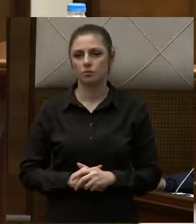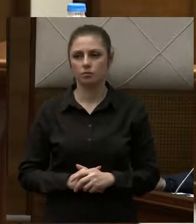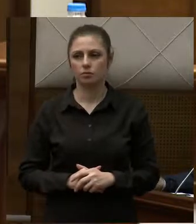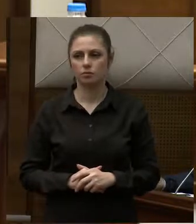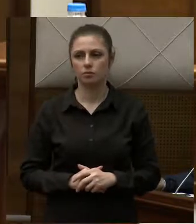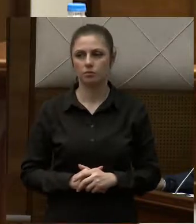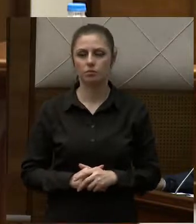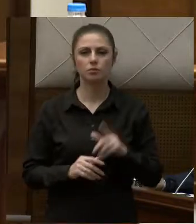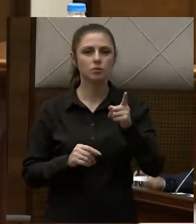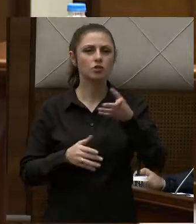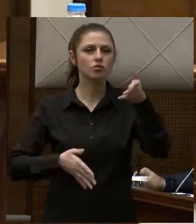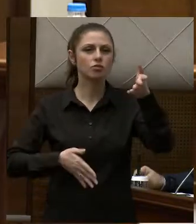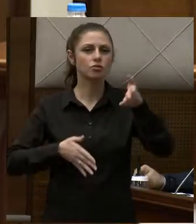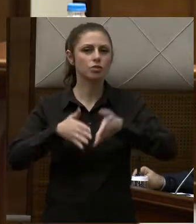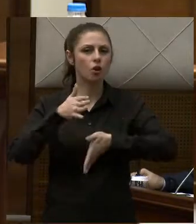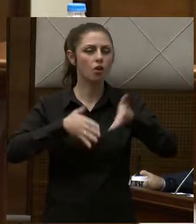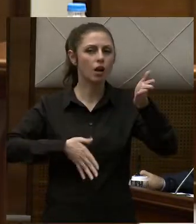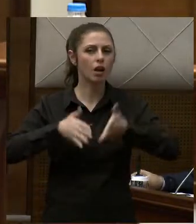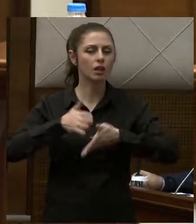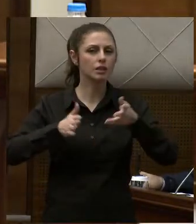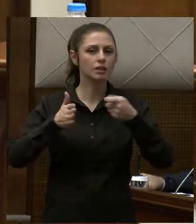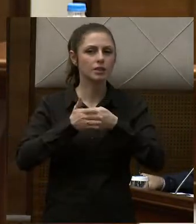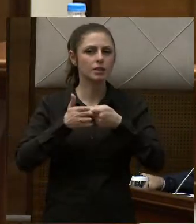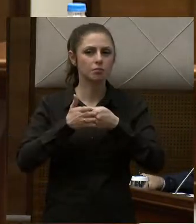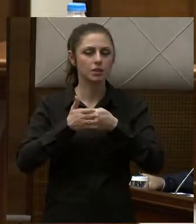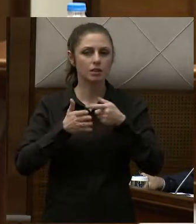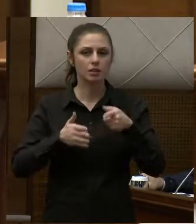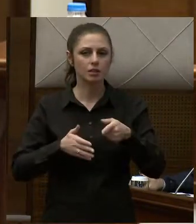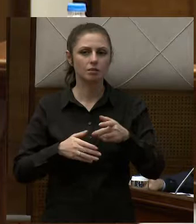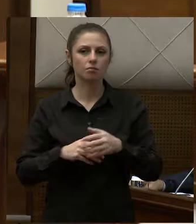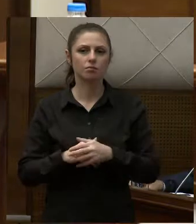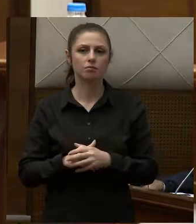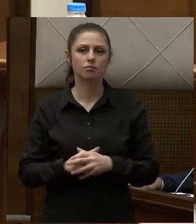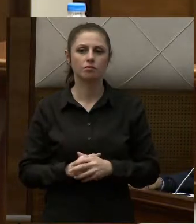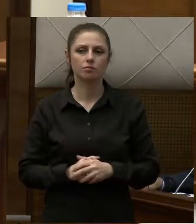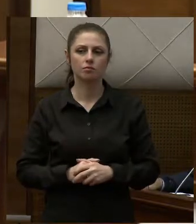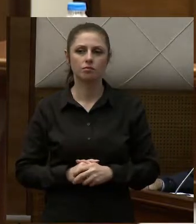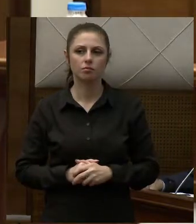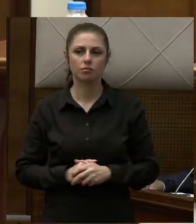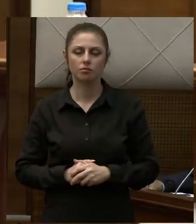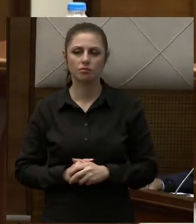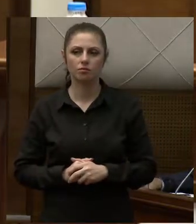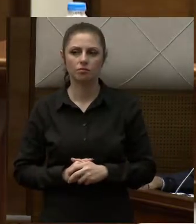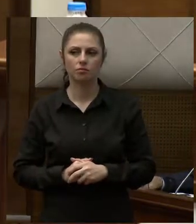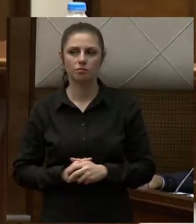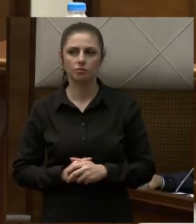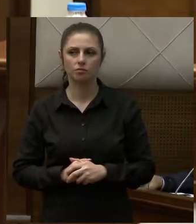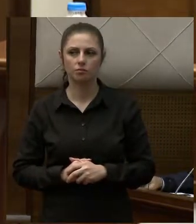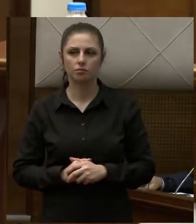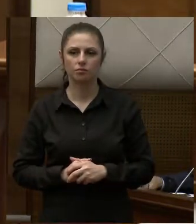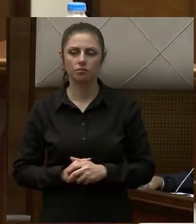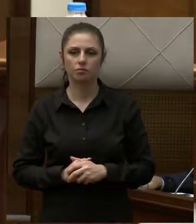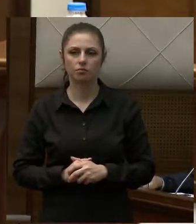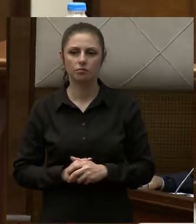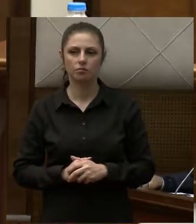Ya bu sokak isimleri, hani Recep Bey Büyükşehir'imizin başarılarından aldık, doğrudur. Ya